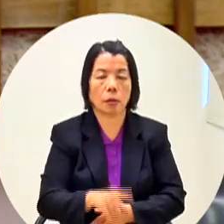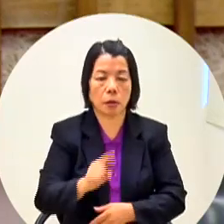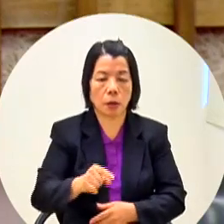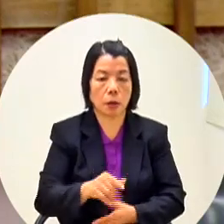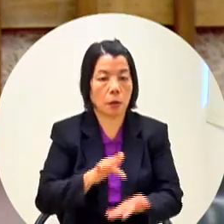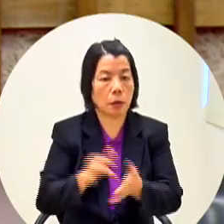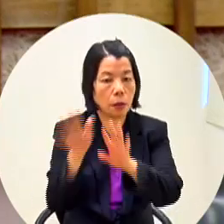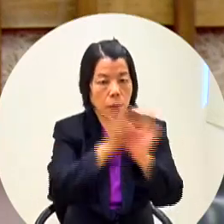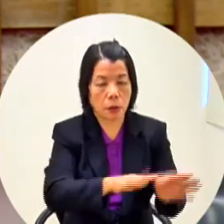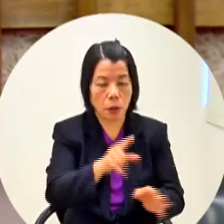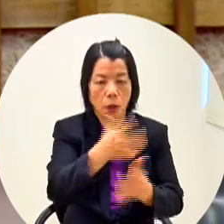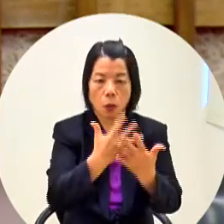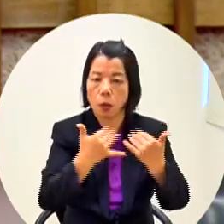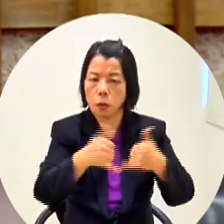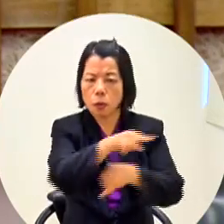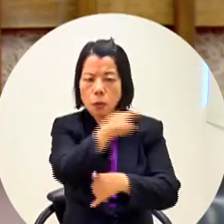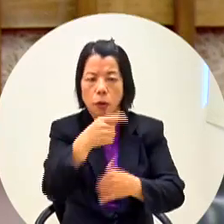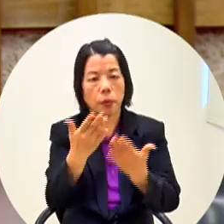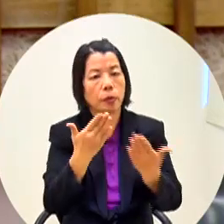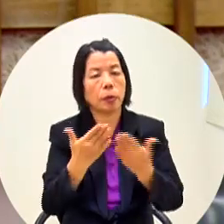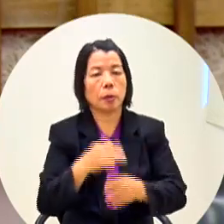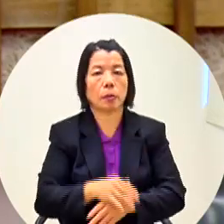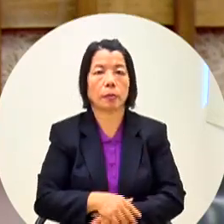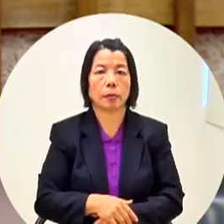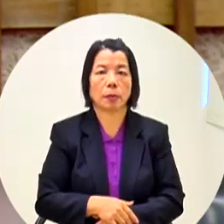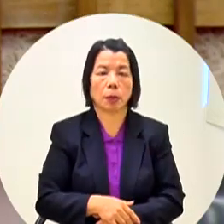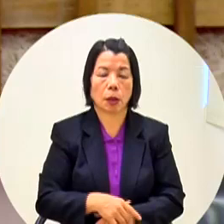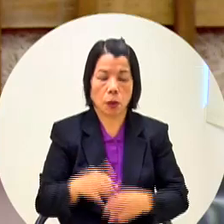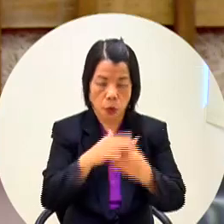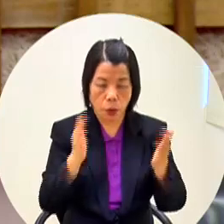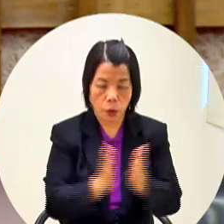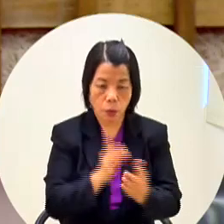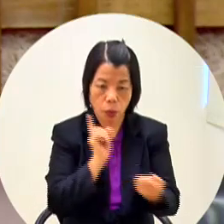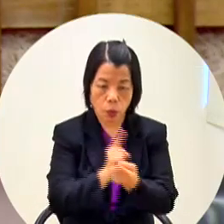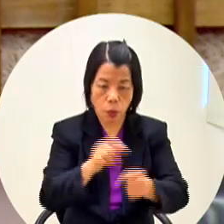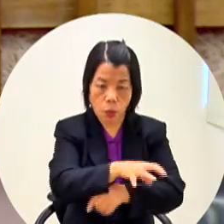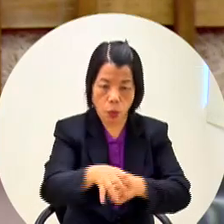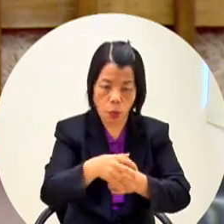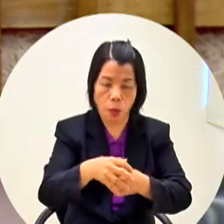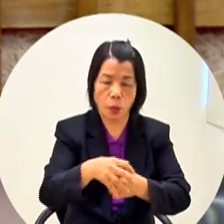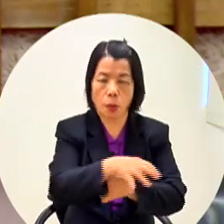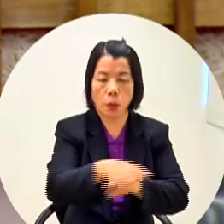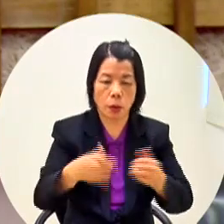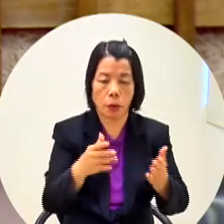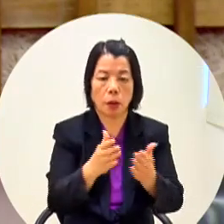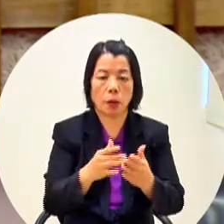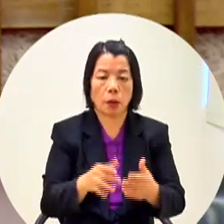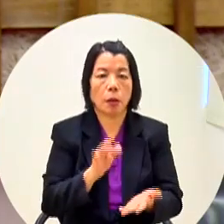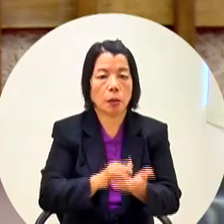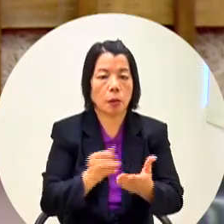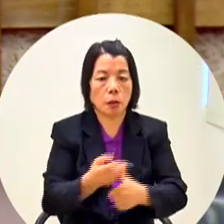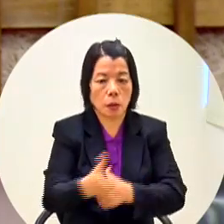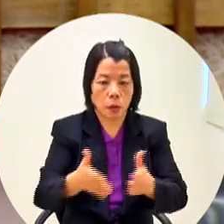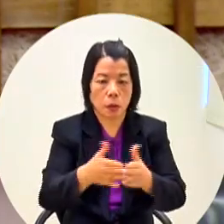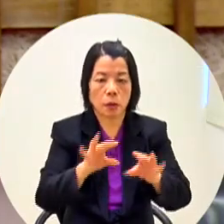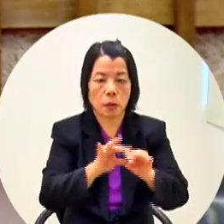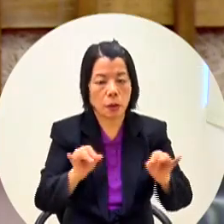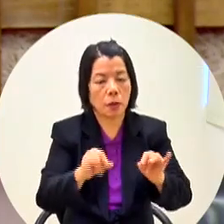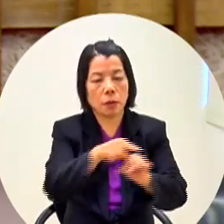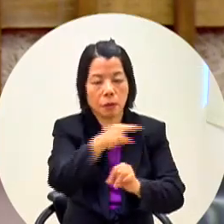相信网络大家看到，就是整个我们整个对环境反而因为这次疫情地球反而得到休